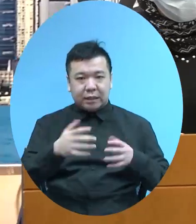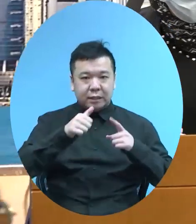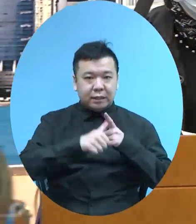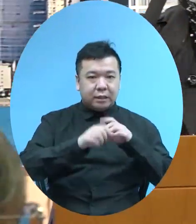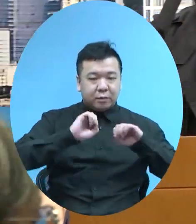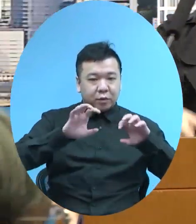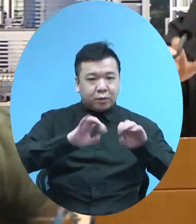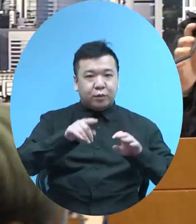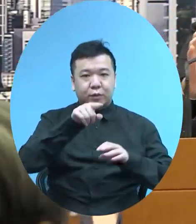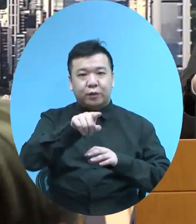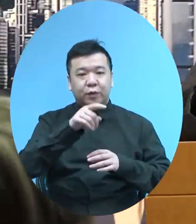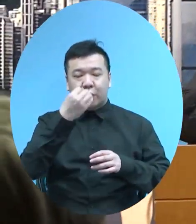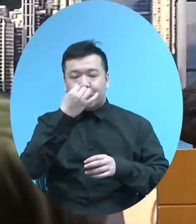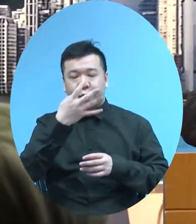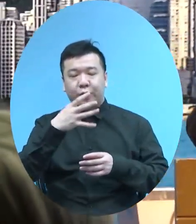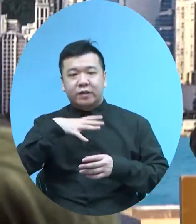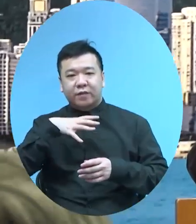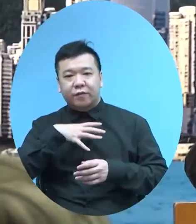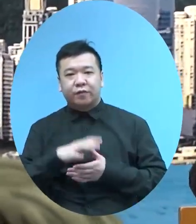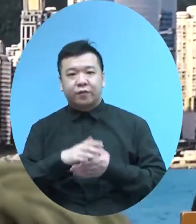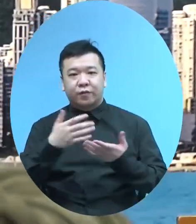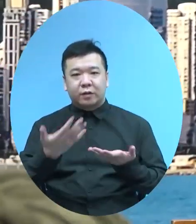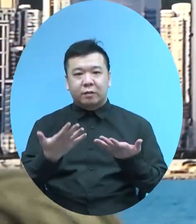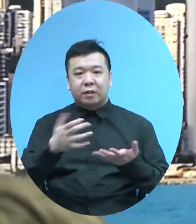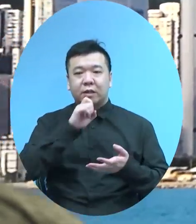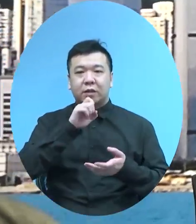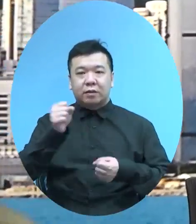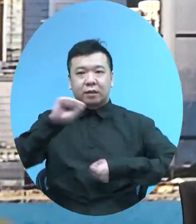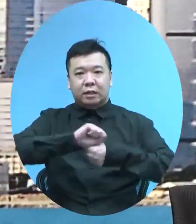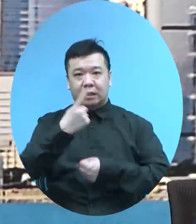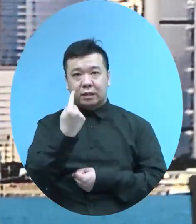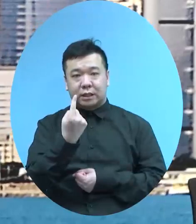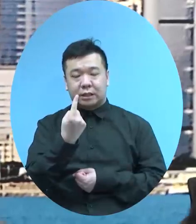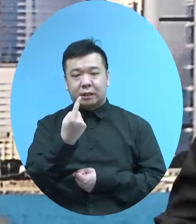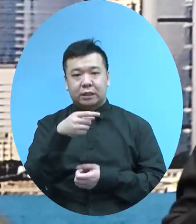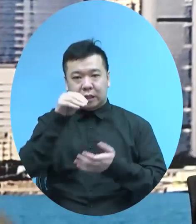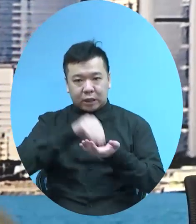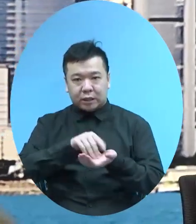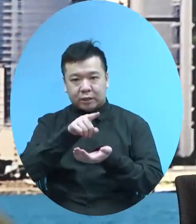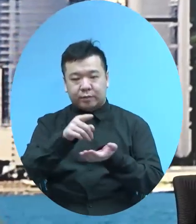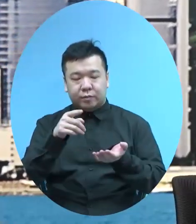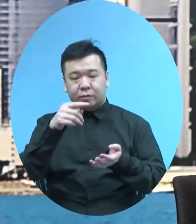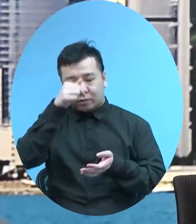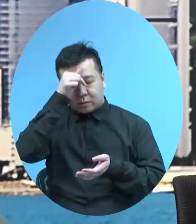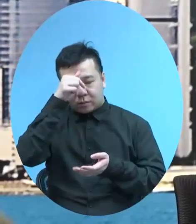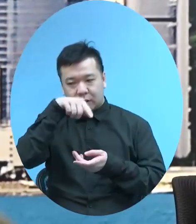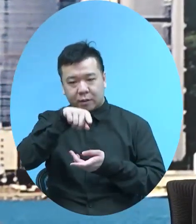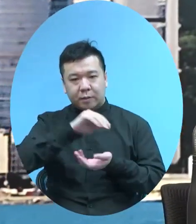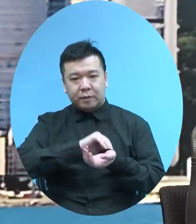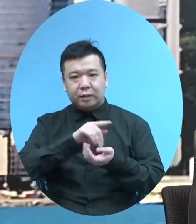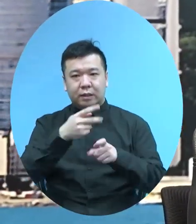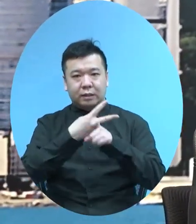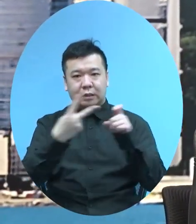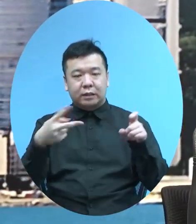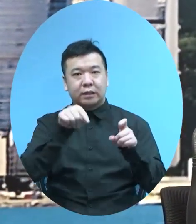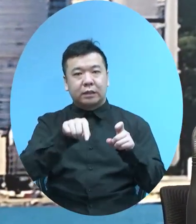況。 今日我哋有一宗嘅本地個案啦，咁就係確診個案啦，就係第92宗